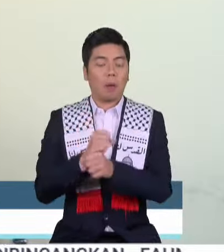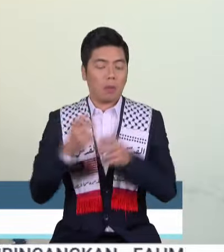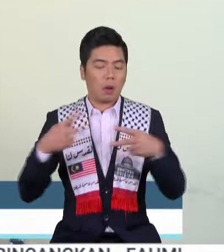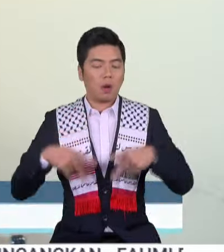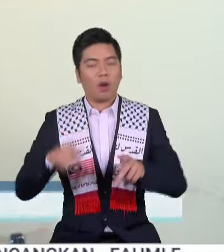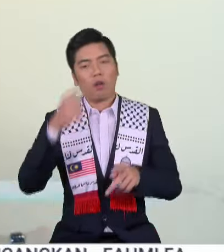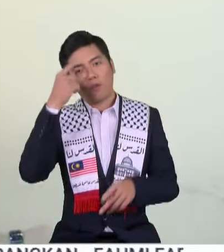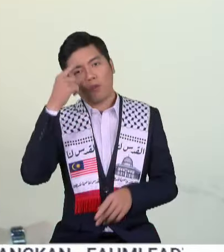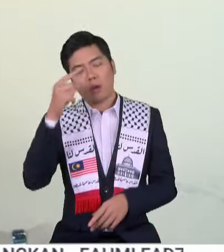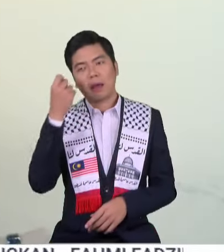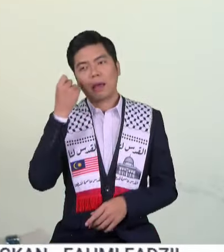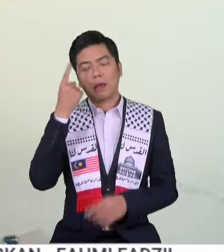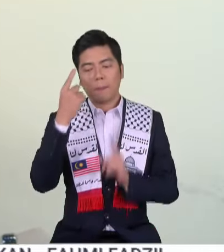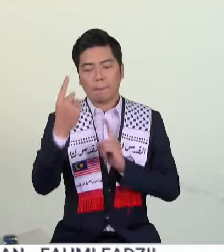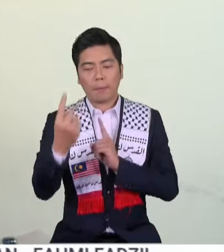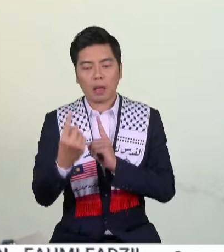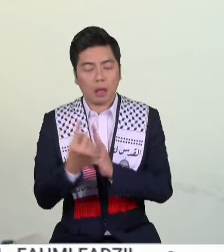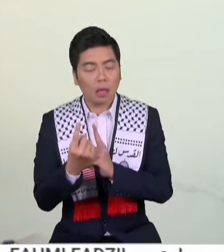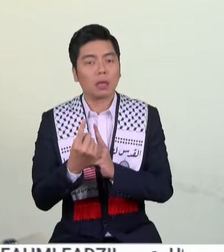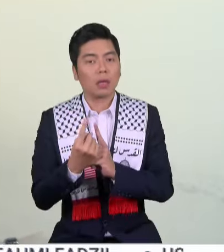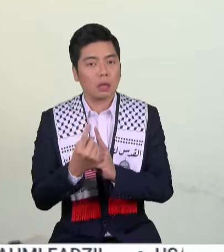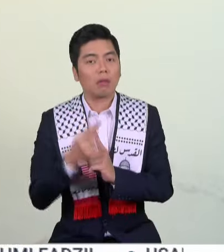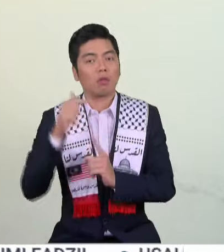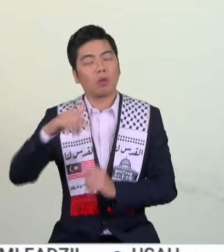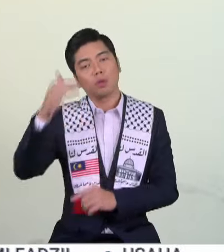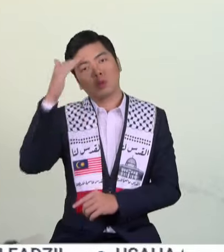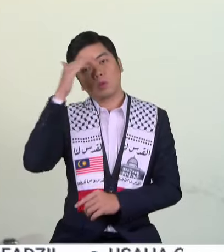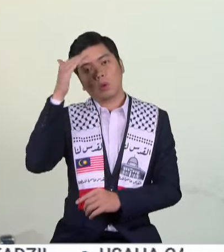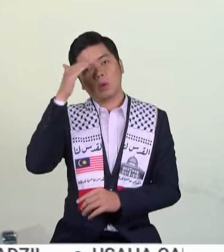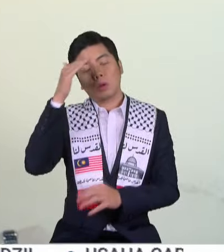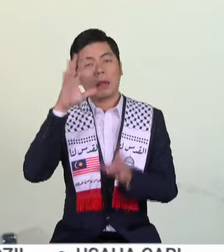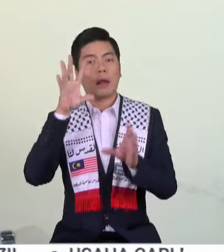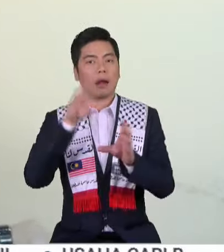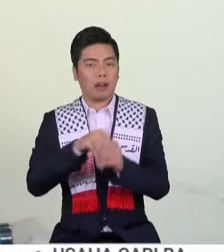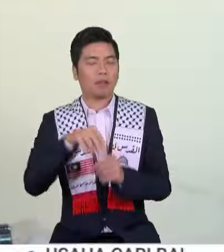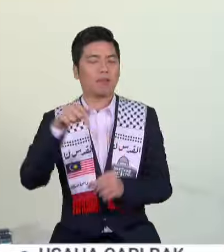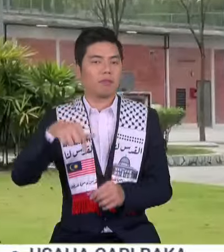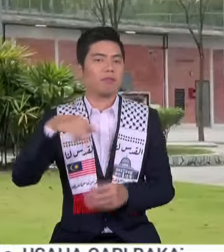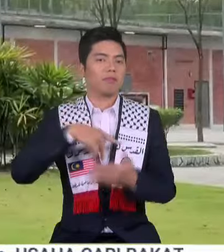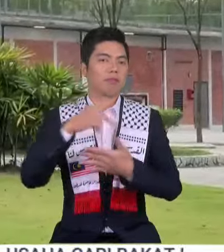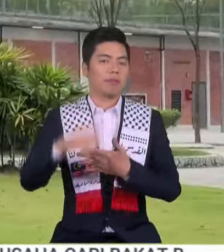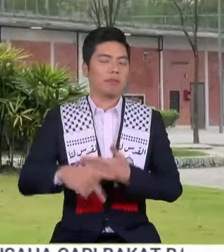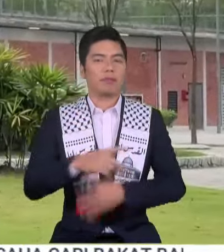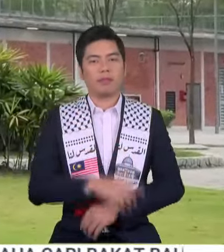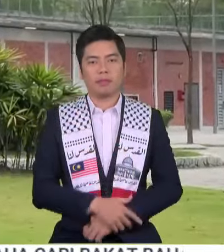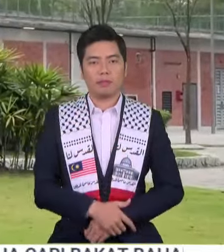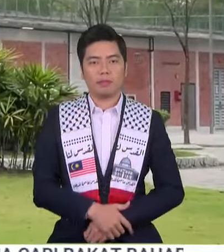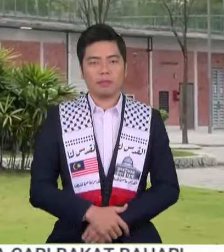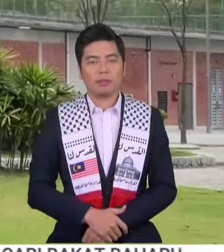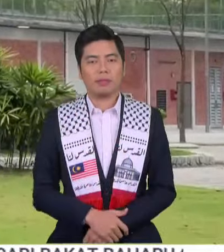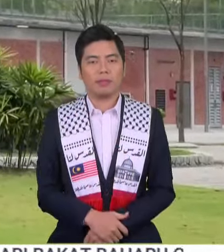ini dengan lebih lanjut melalui pelancongan yang ada di negeri ini.